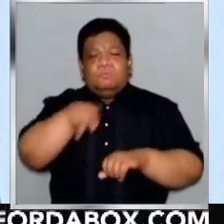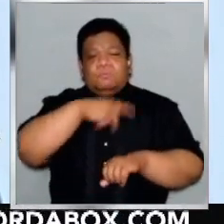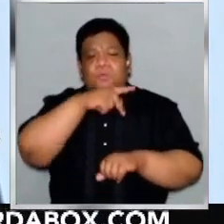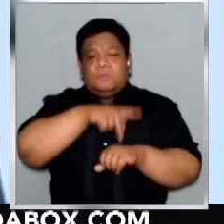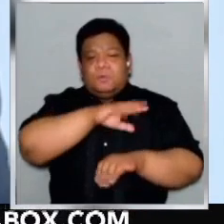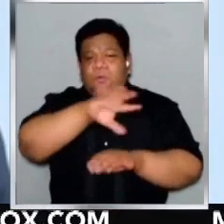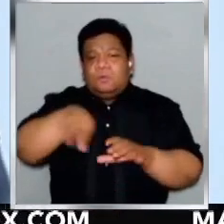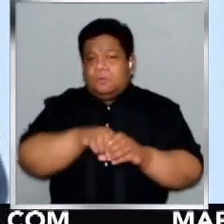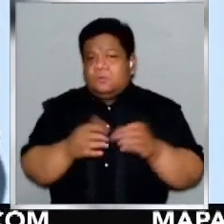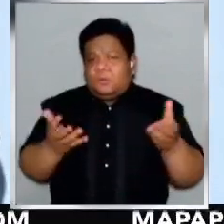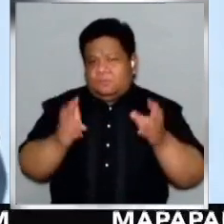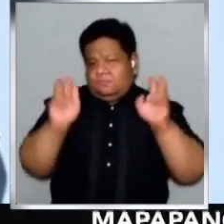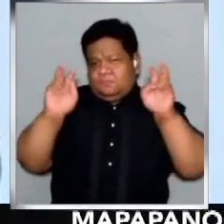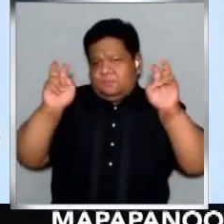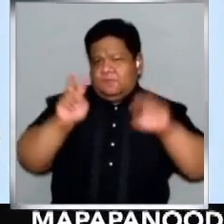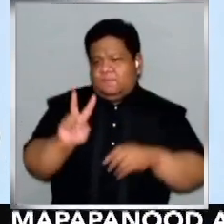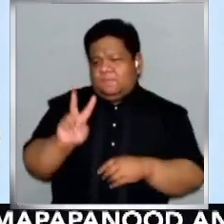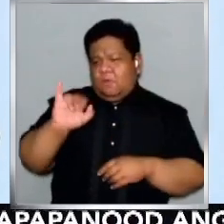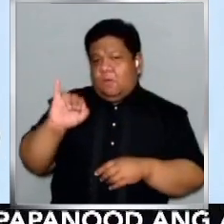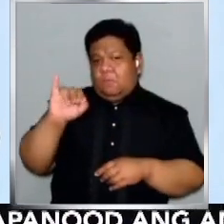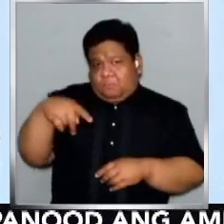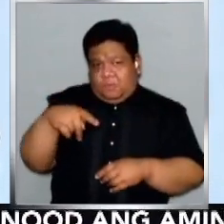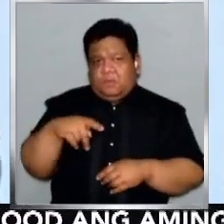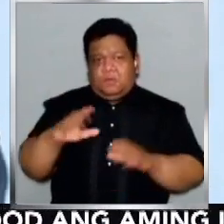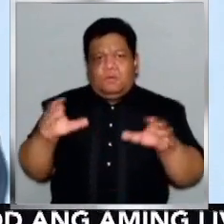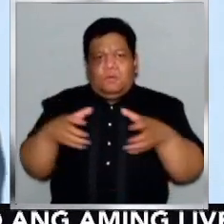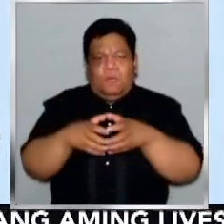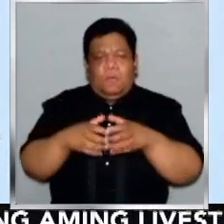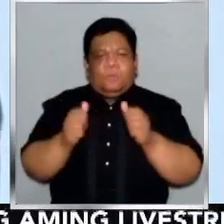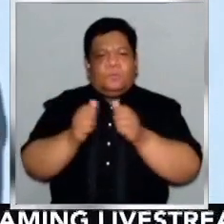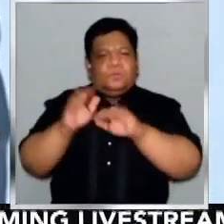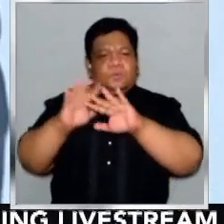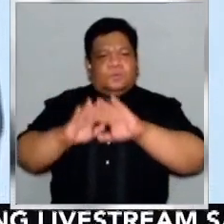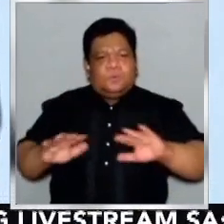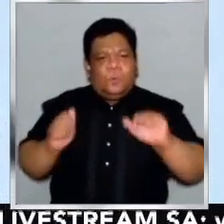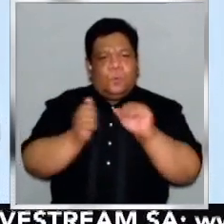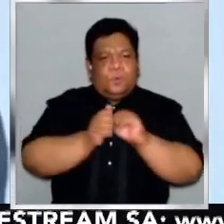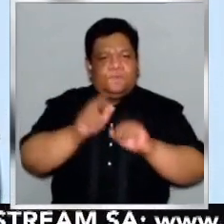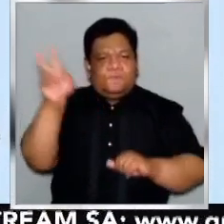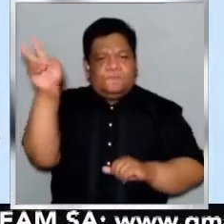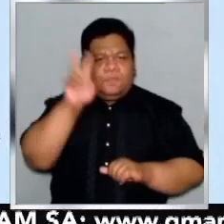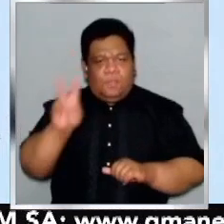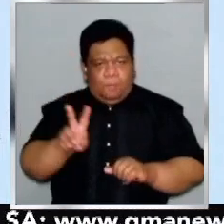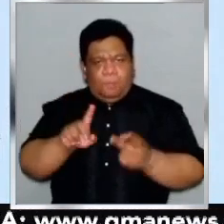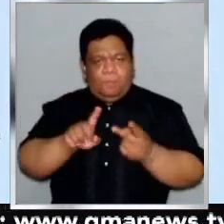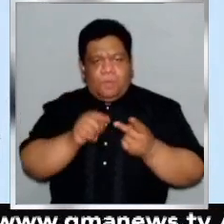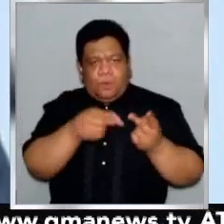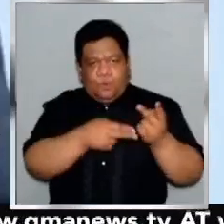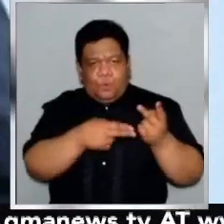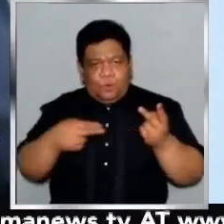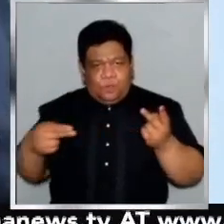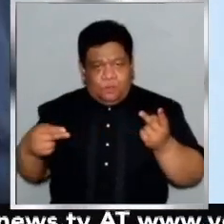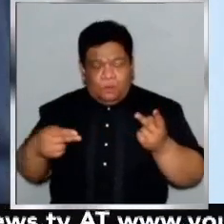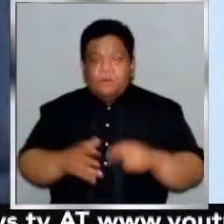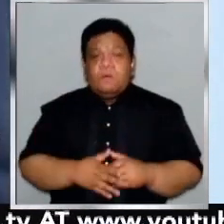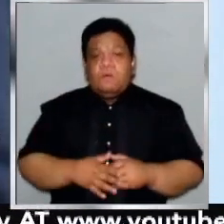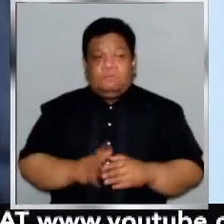Club ng Southeast Asian countries kasama ang Vietnam at Indonesia. Sa paglahok kasi ng Pilipinas sa WEF, na